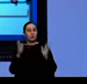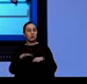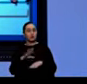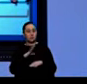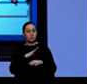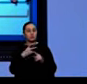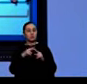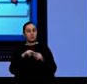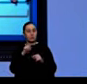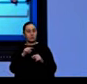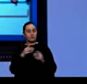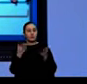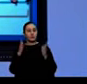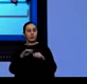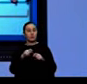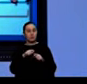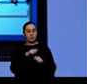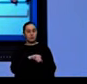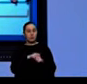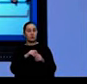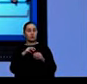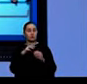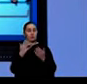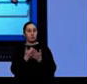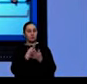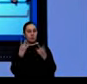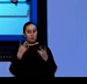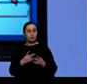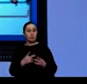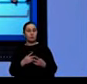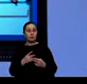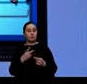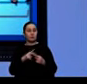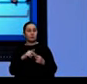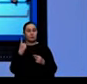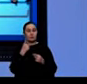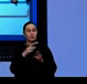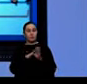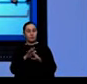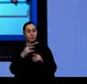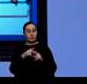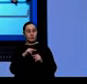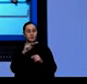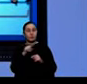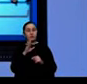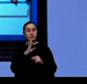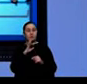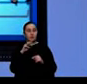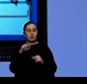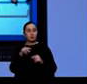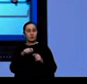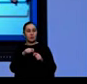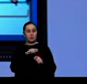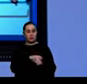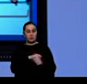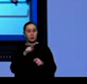qoldi? Demak, qolgan masofani topishingiz kerak. Birinchi amalda siz qizchaning